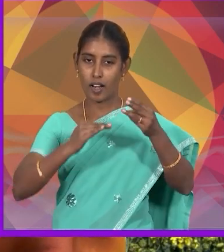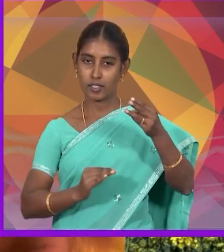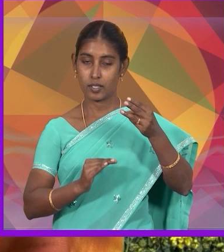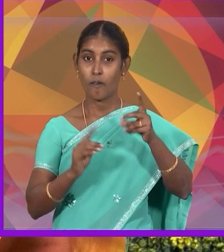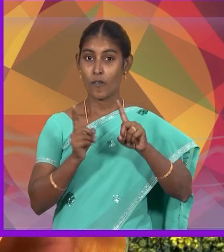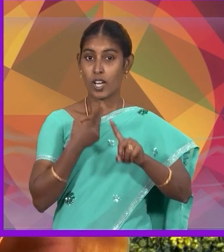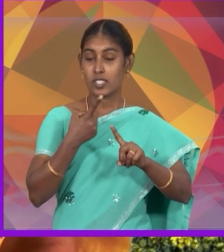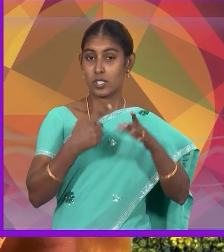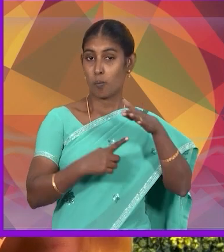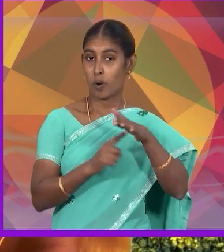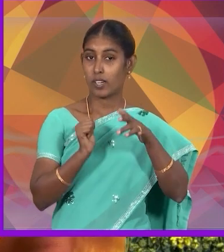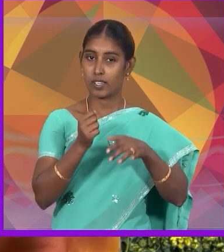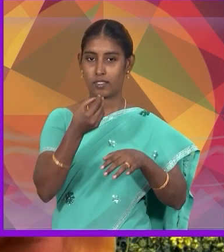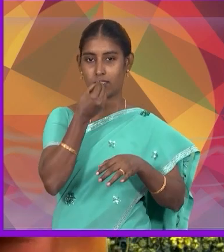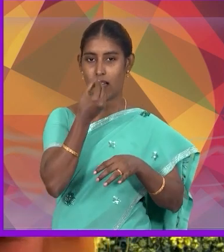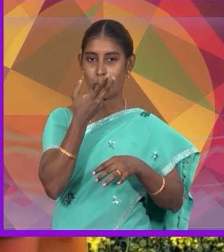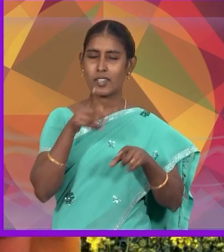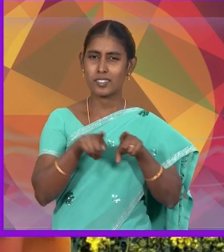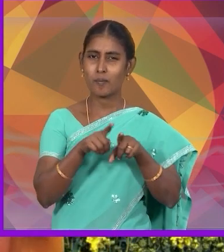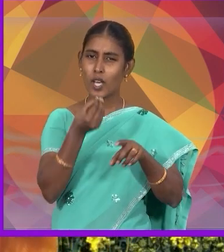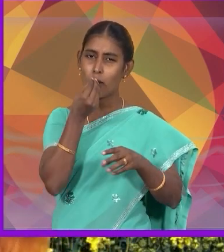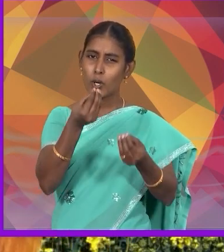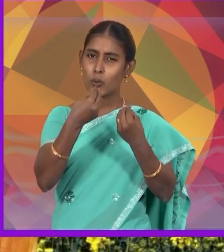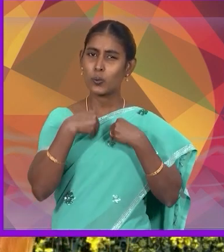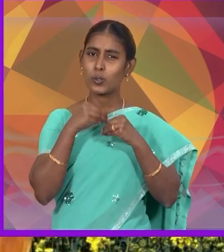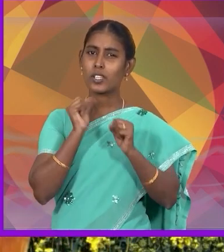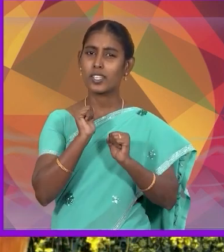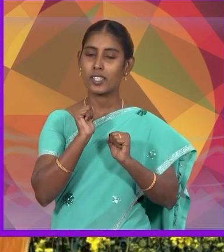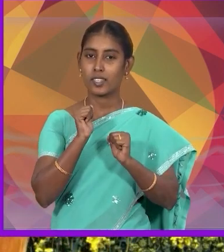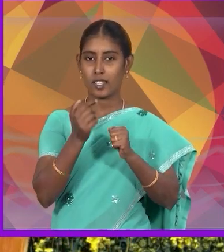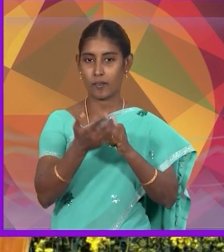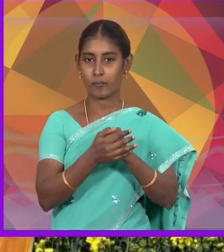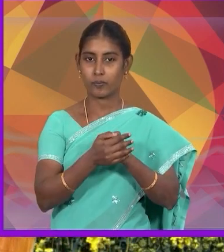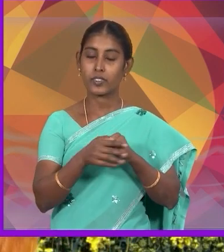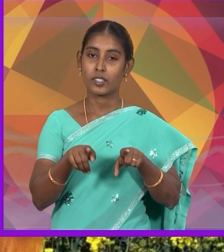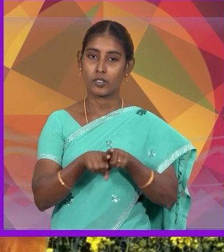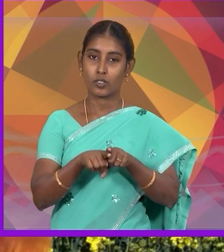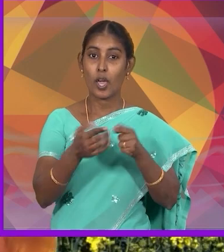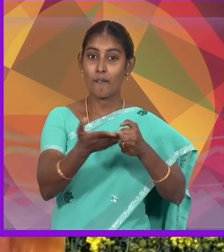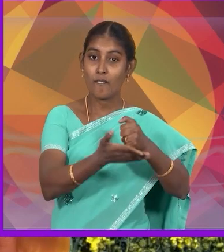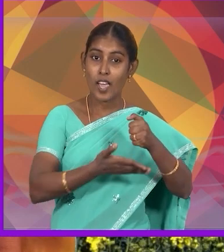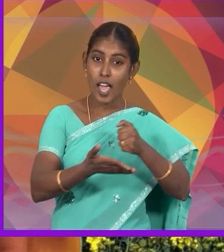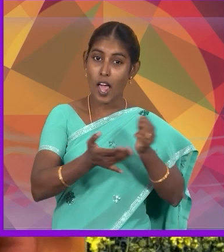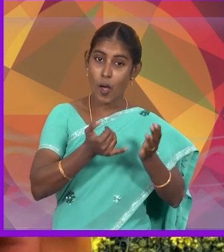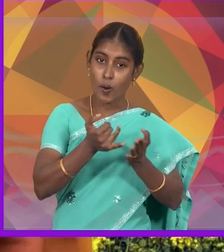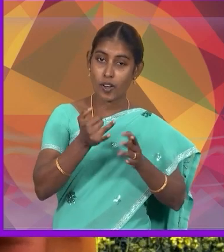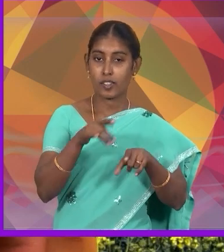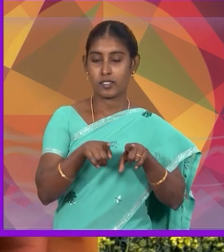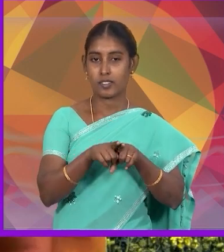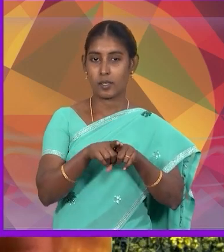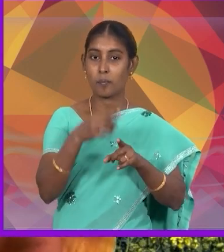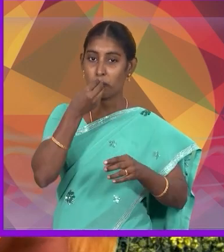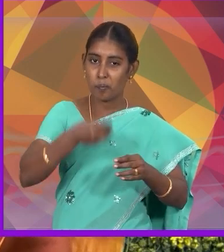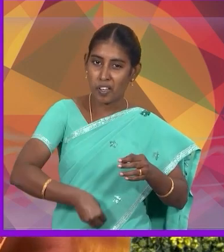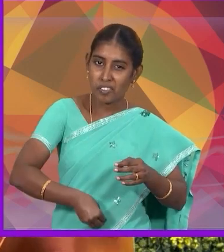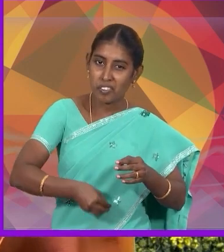அந்த உணவு கொடுக்கக்கூடியது எந்த தொழிலுங்க? உணவை தருவது உழவு தொழில், பசி தீர்க்கக்கூடிய தொழில்.